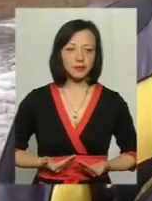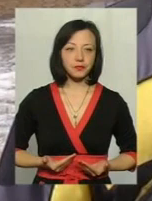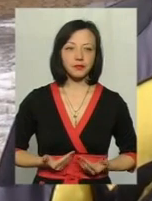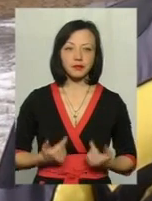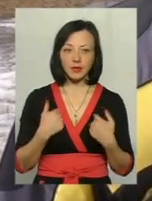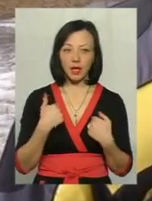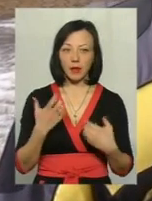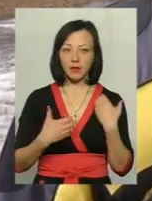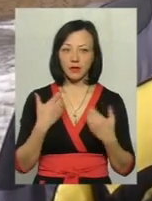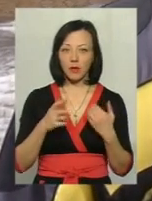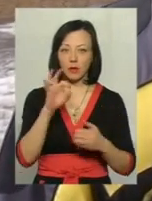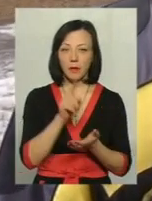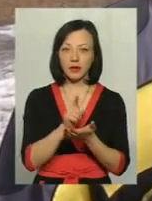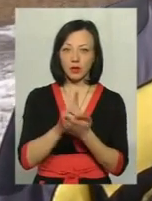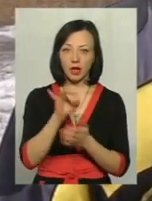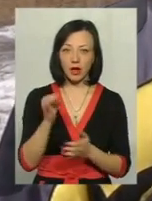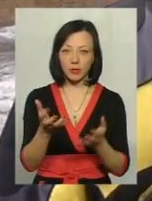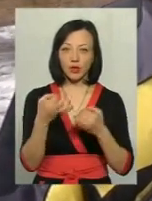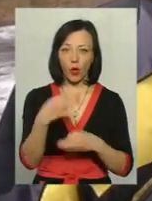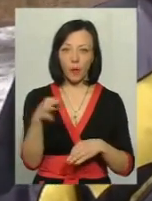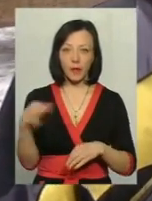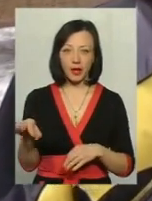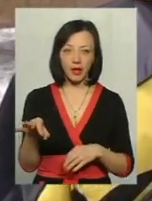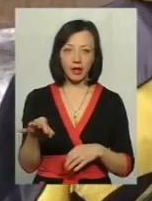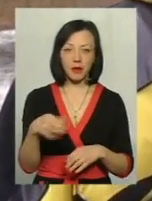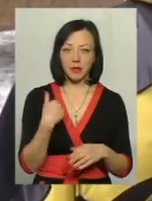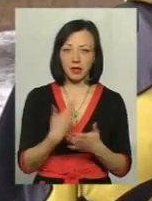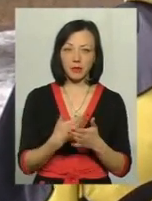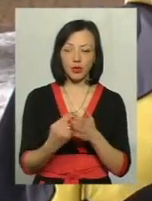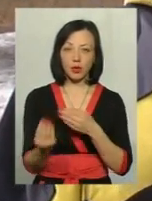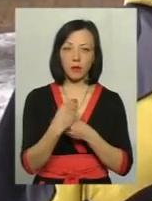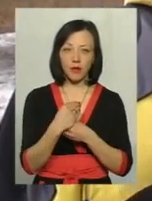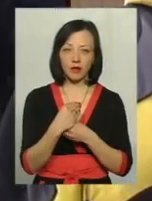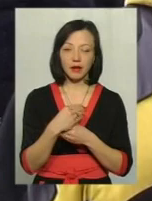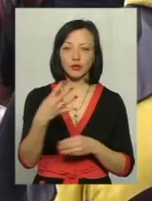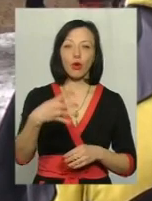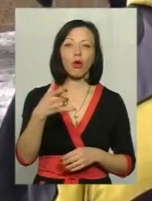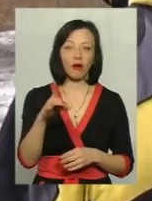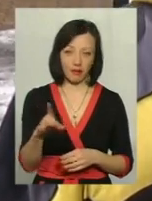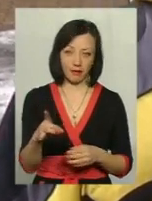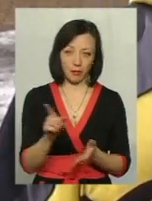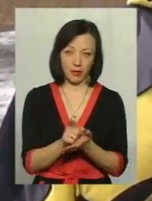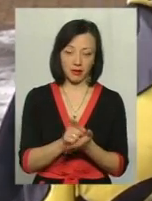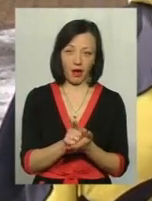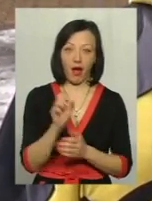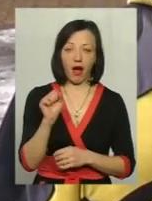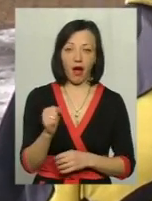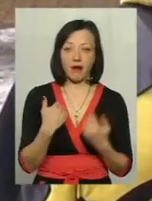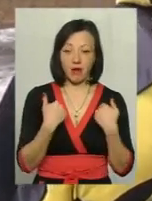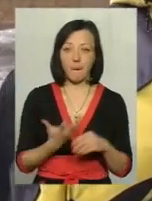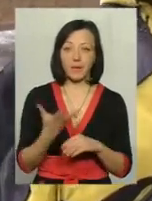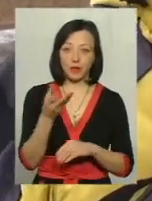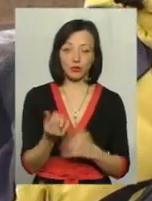переживаю просто за пенсіонерів, люди, які отримують копійки. Мені, наприклад, додали пенсії на 40 гривень. А я